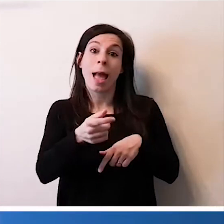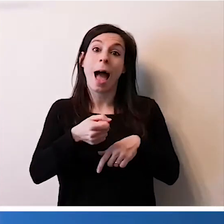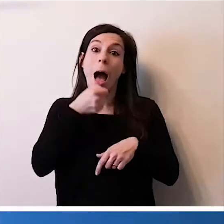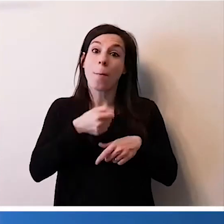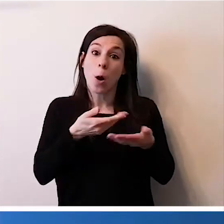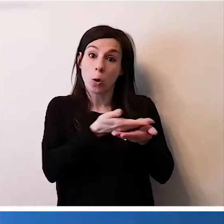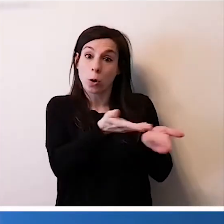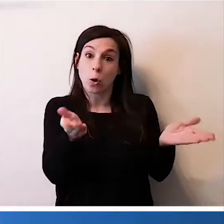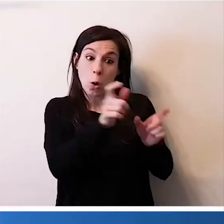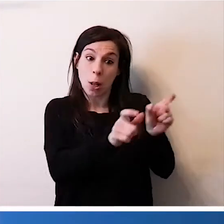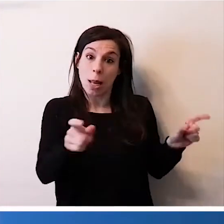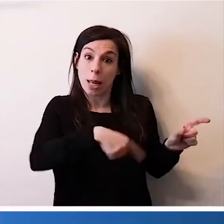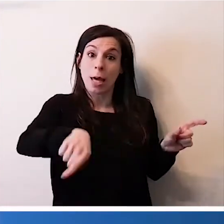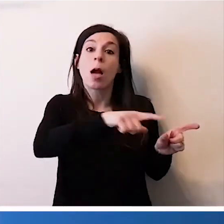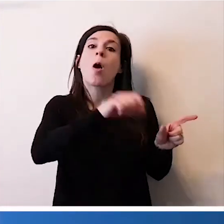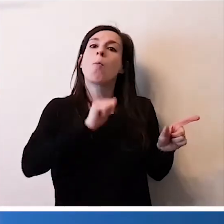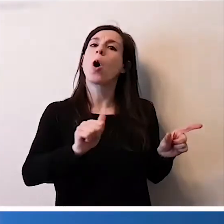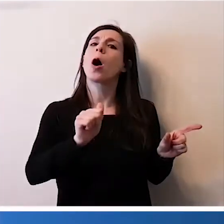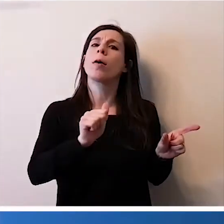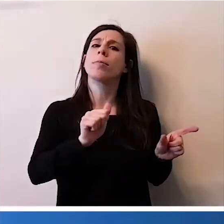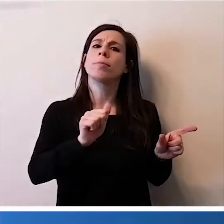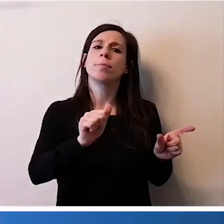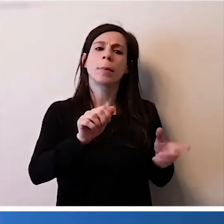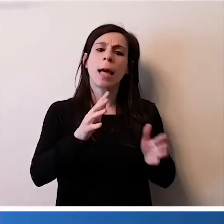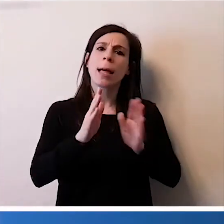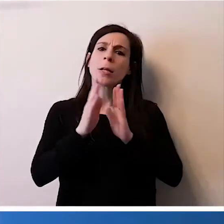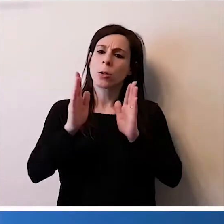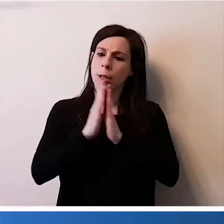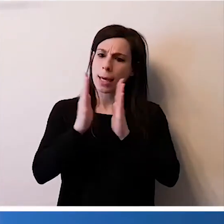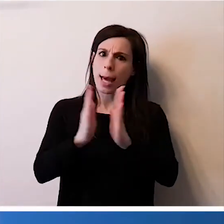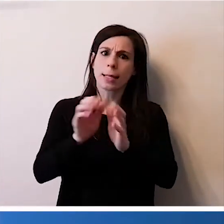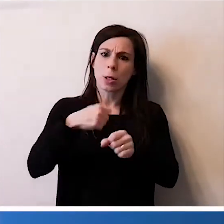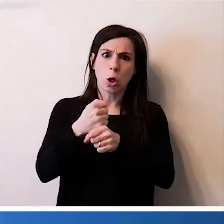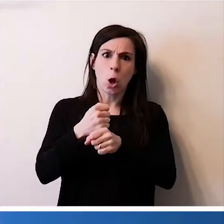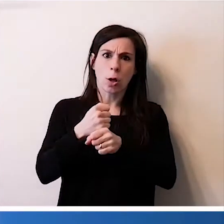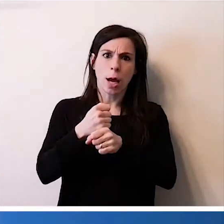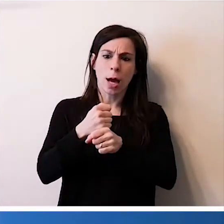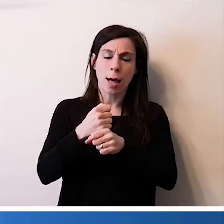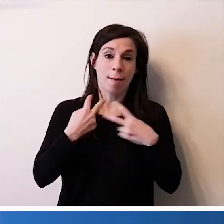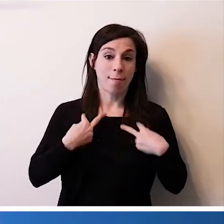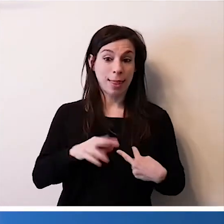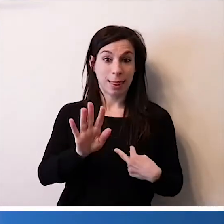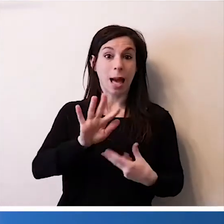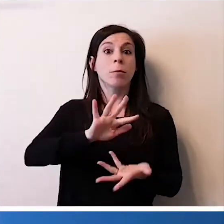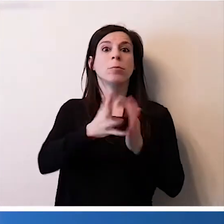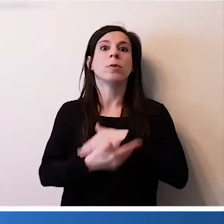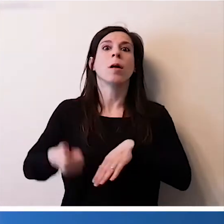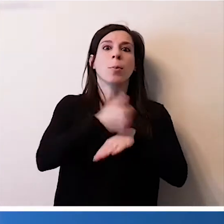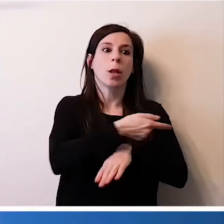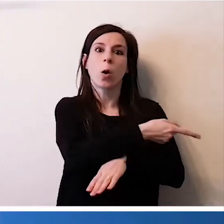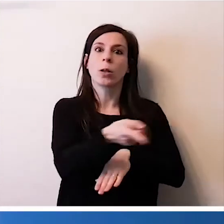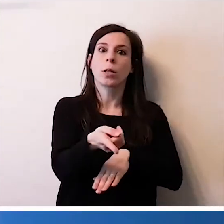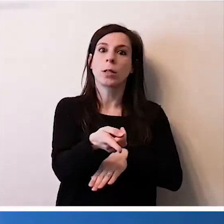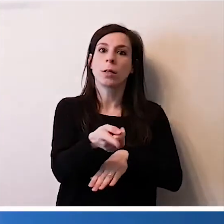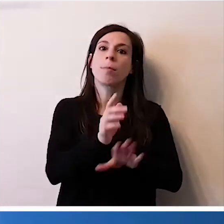possano rimanere da soli protagonisti della vita, della storia della Chiesa. Ma ho deciso di